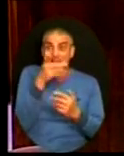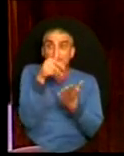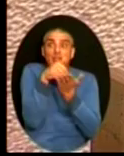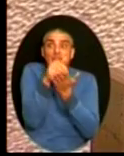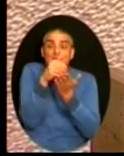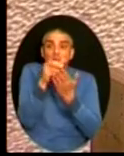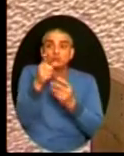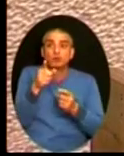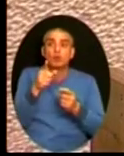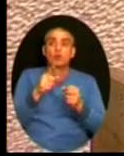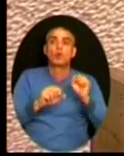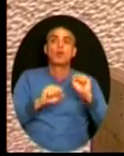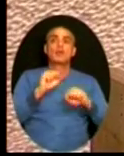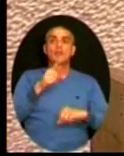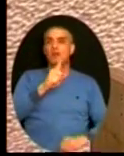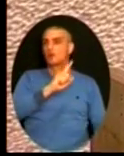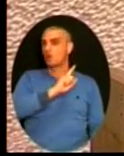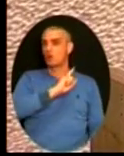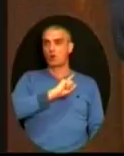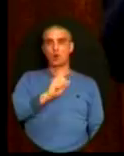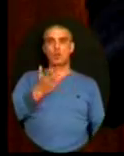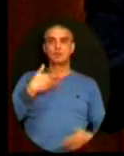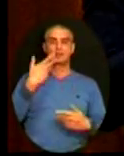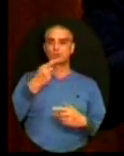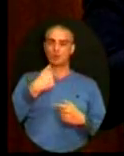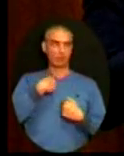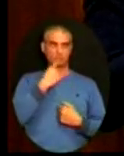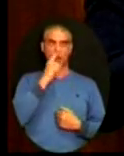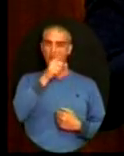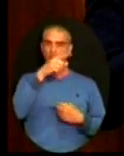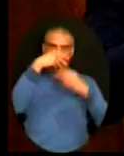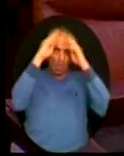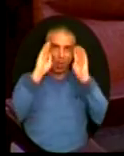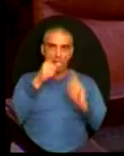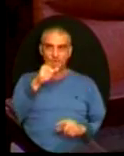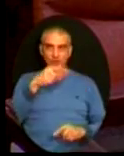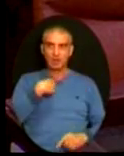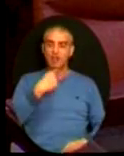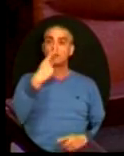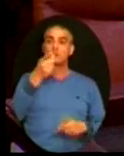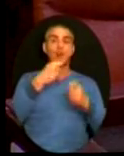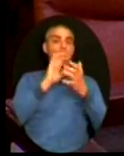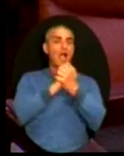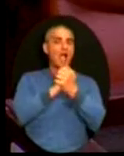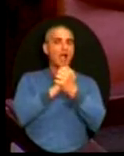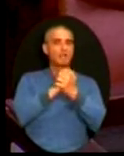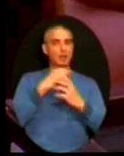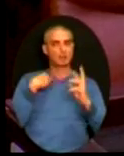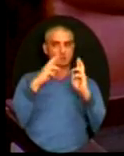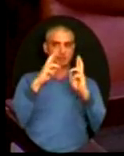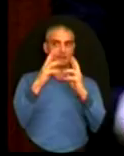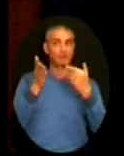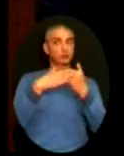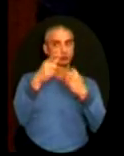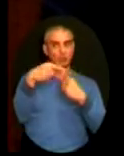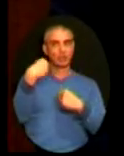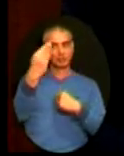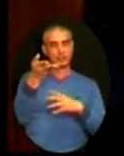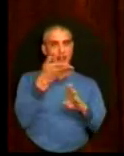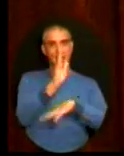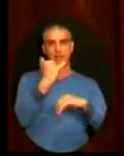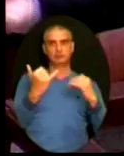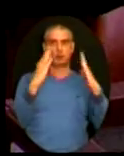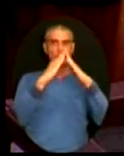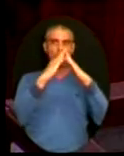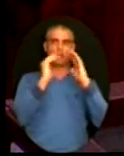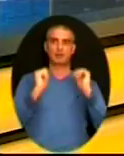תמשיכו להתבחן, לא תמיד מנהיגות. אני אומר לך אופיר, אומר לך כחבר, אני מקווה שאשתך תיתן לך להיכנס הבית